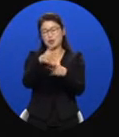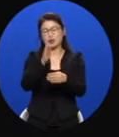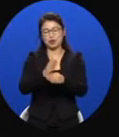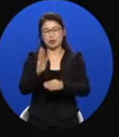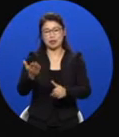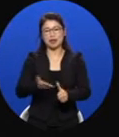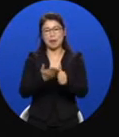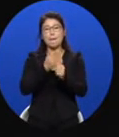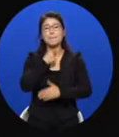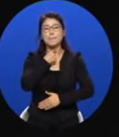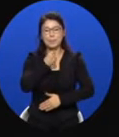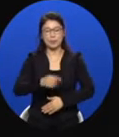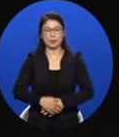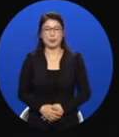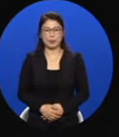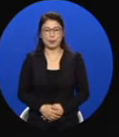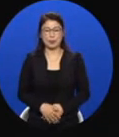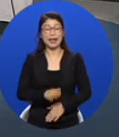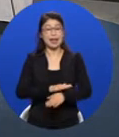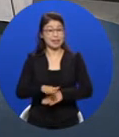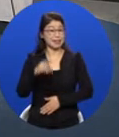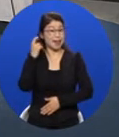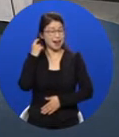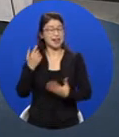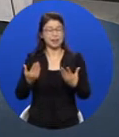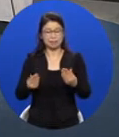싶습니다. 네, 잘 들었습니다.